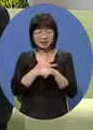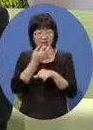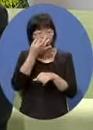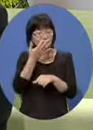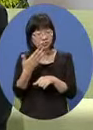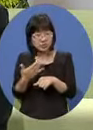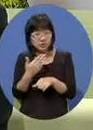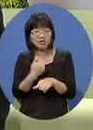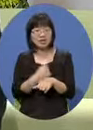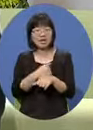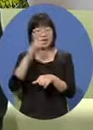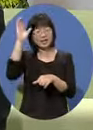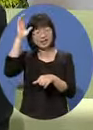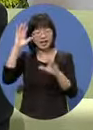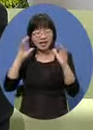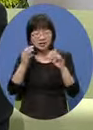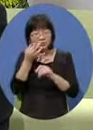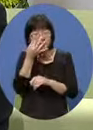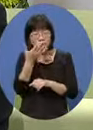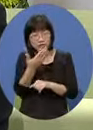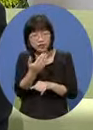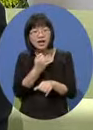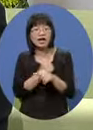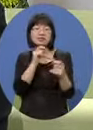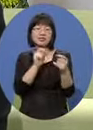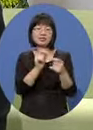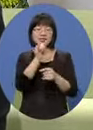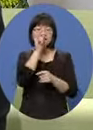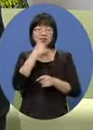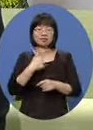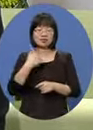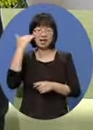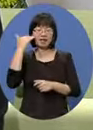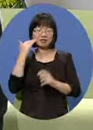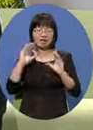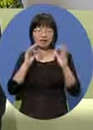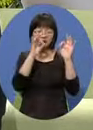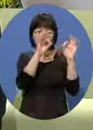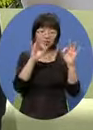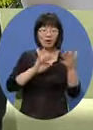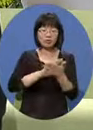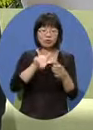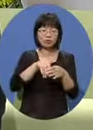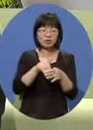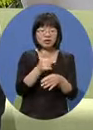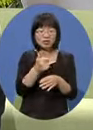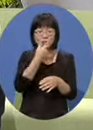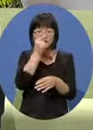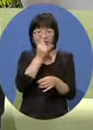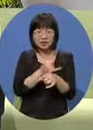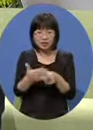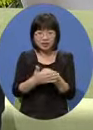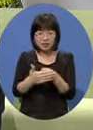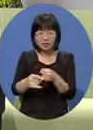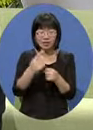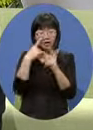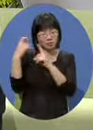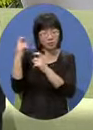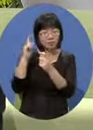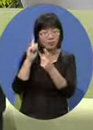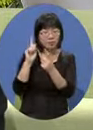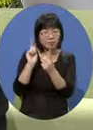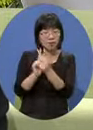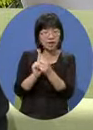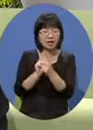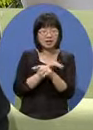보여줄게 이런 식으로 강아지 보여줄게 그쵸 이런 접근하는 식으로. 거죠. 근데 사실 우리나라 아이들이 사실 놀이 문화가 너무 빈약하기 때문에 그런 유혹이 오면은 좀